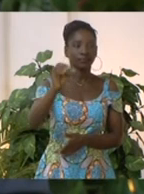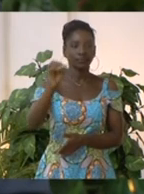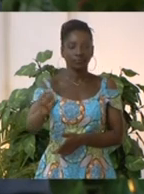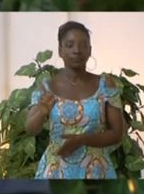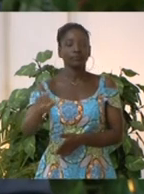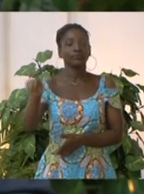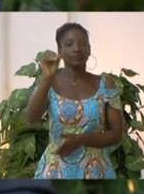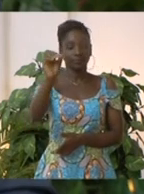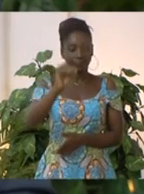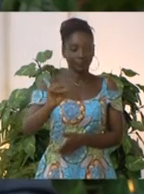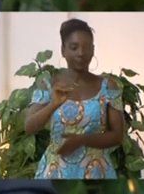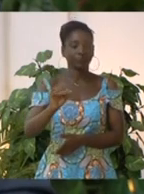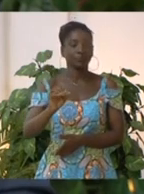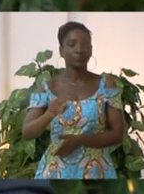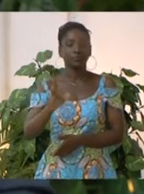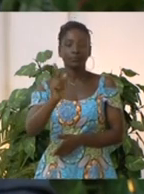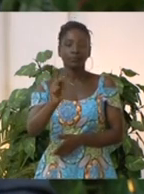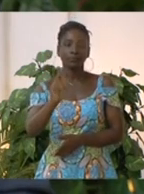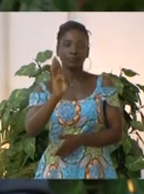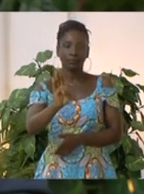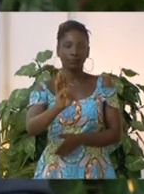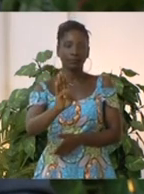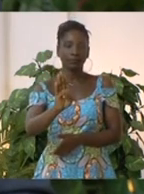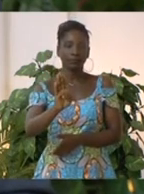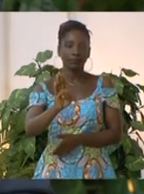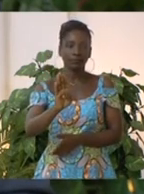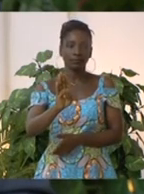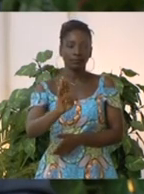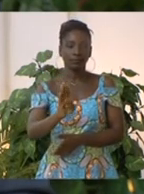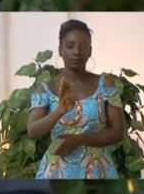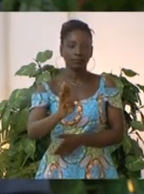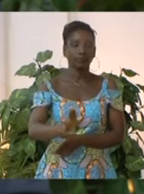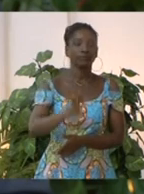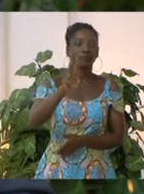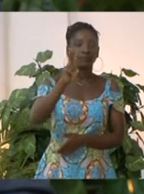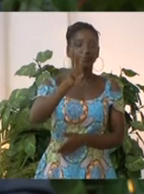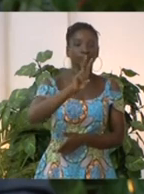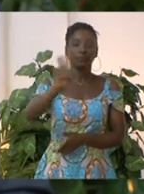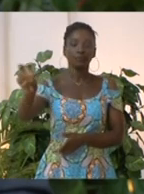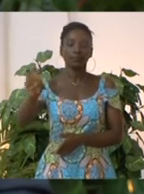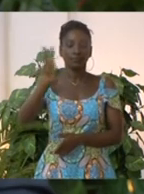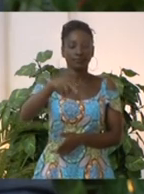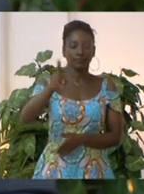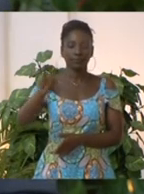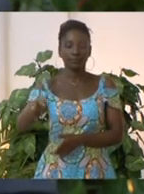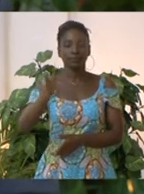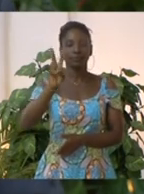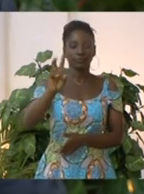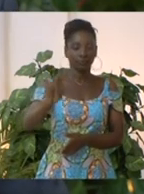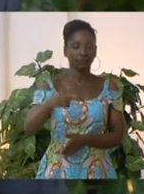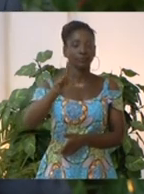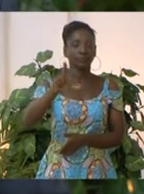3,00%. Kwadio Konan Bertin, 222, soit